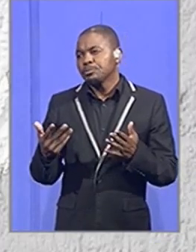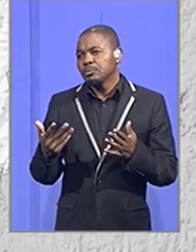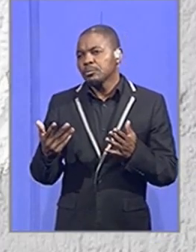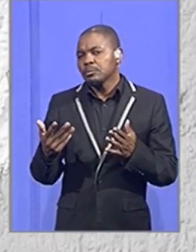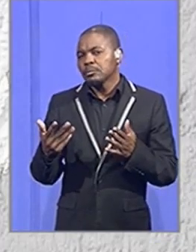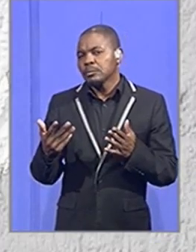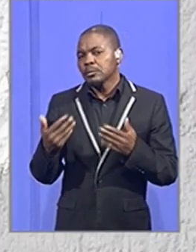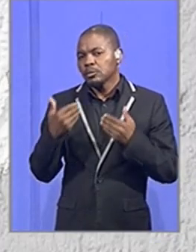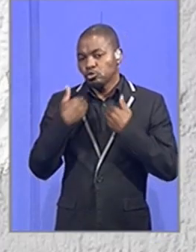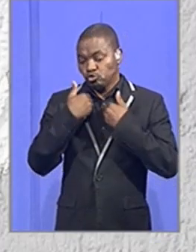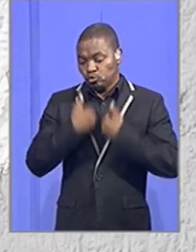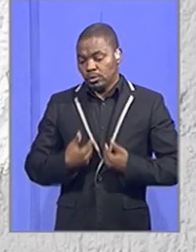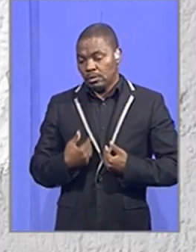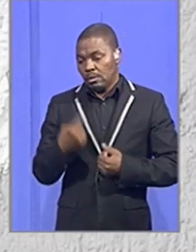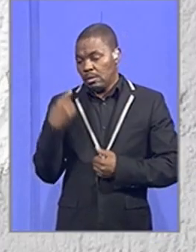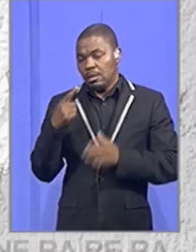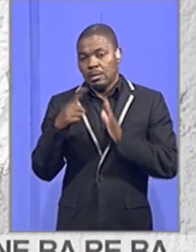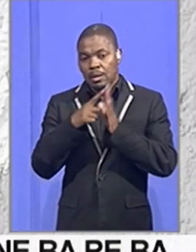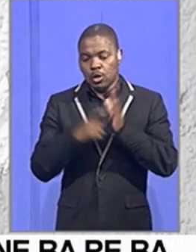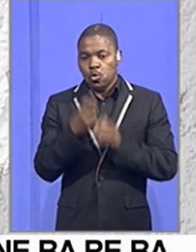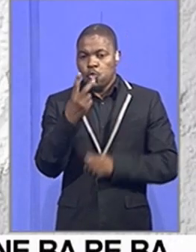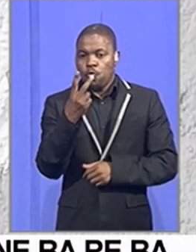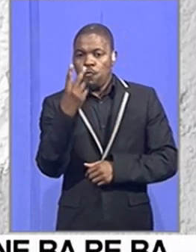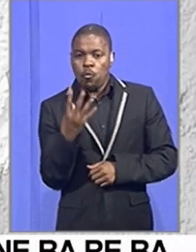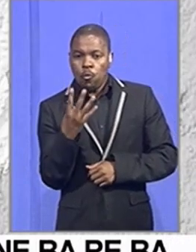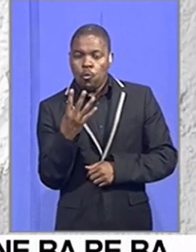rile ka Sontaga ka di 24.